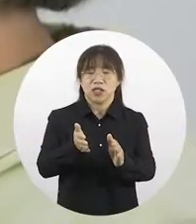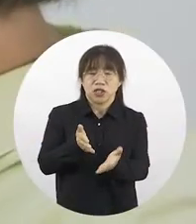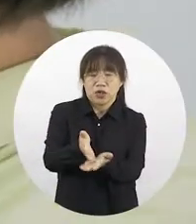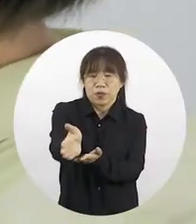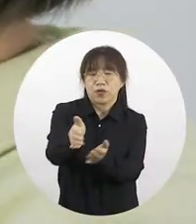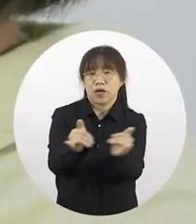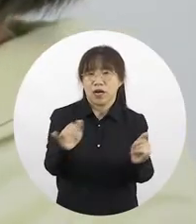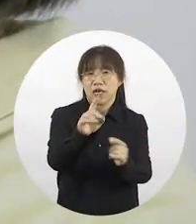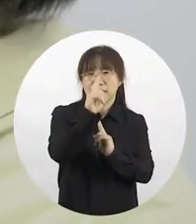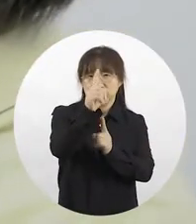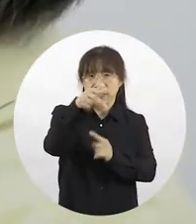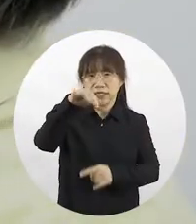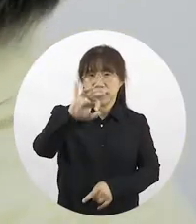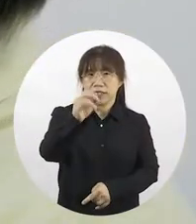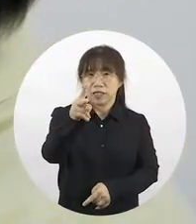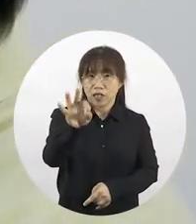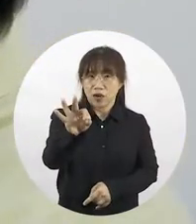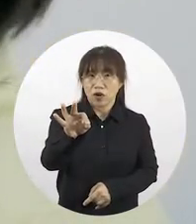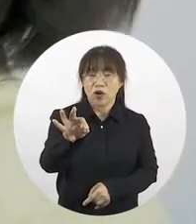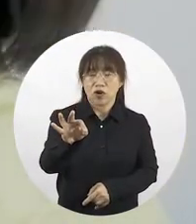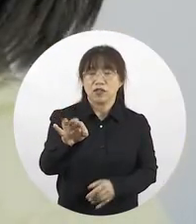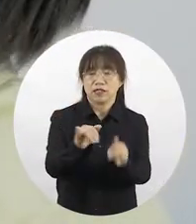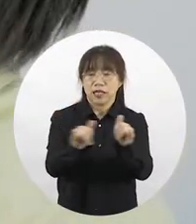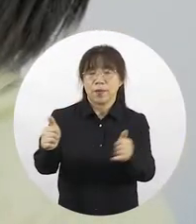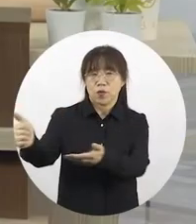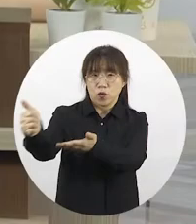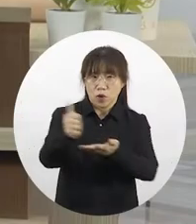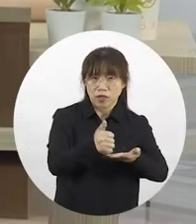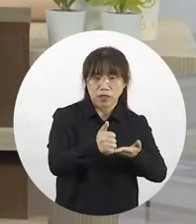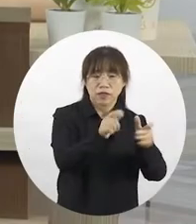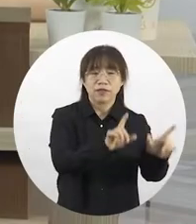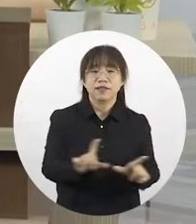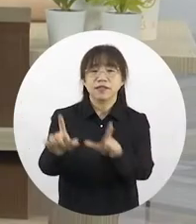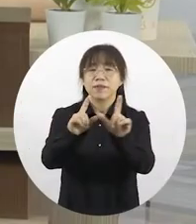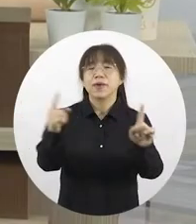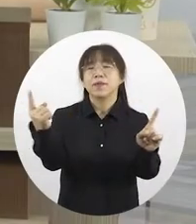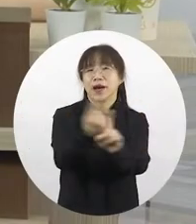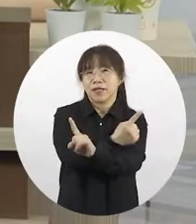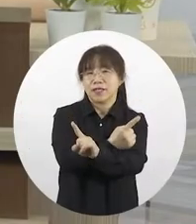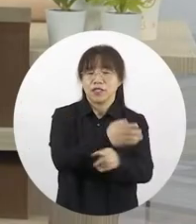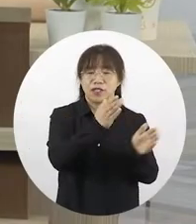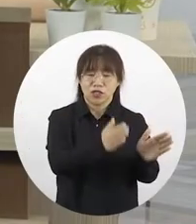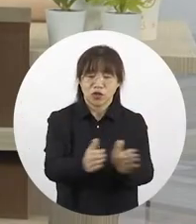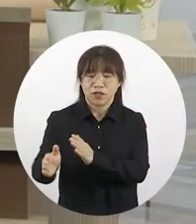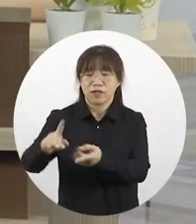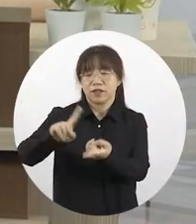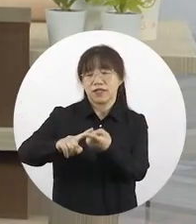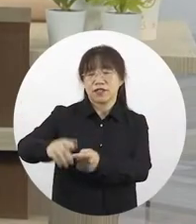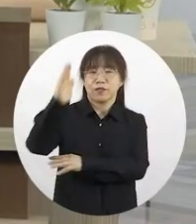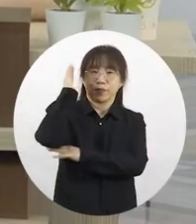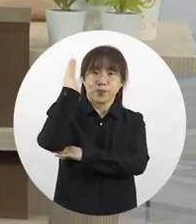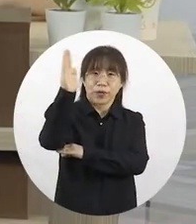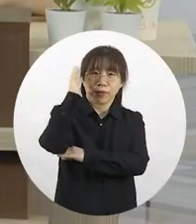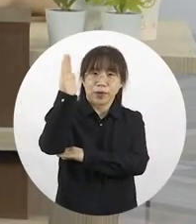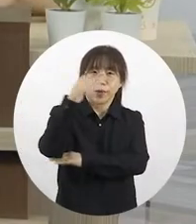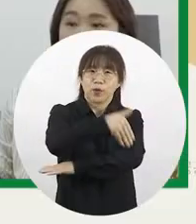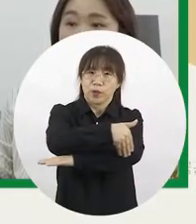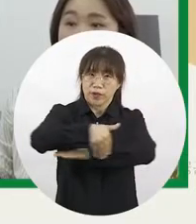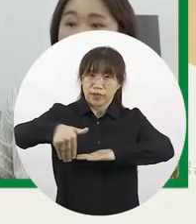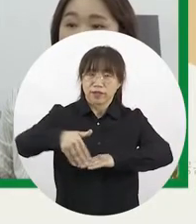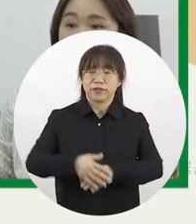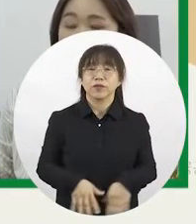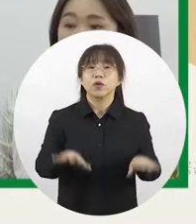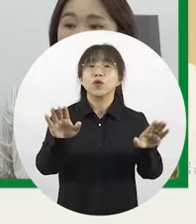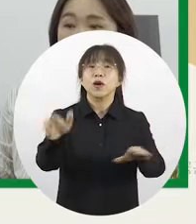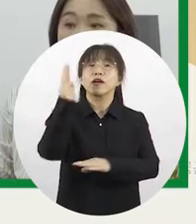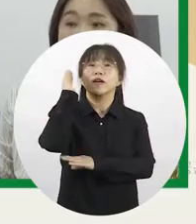정리 전문가 이지영 대표가 강사로 나와 삶이 바뀌는 신박한 정리를 주제로 강의를 펼칩니다.